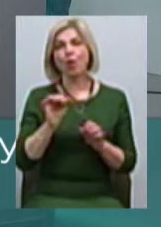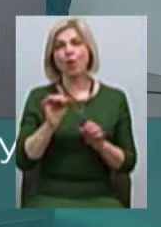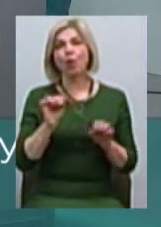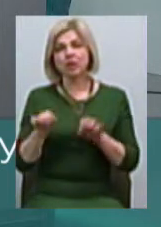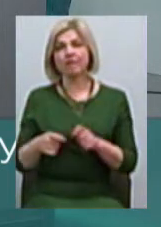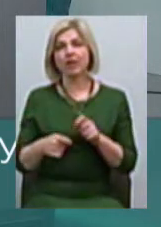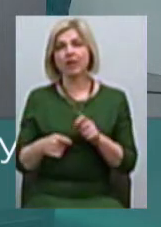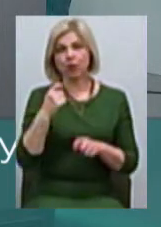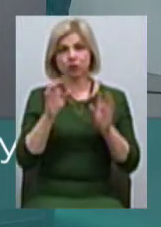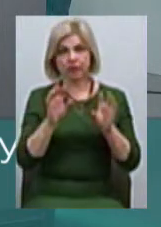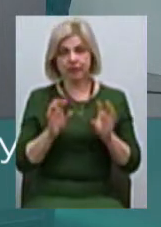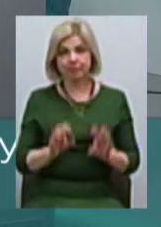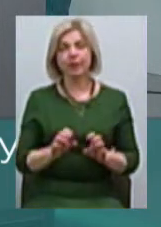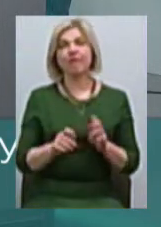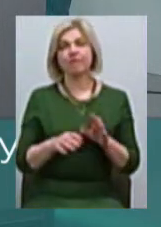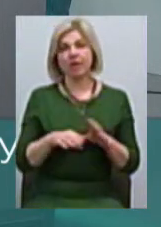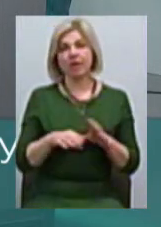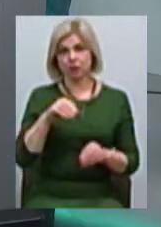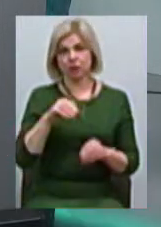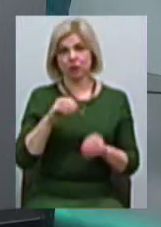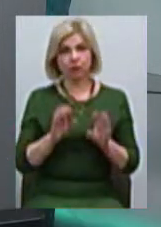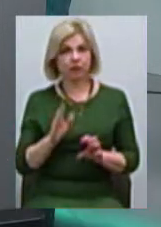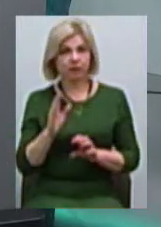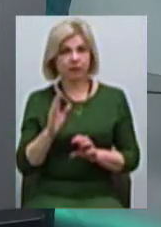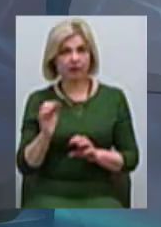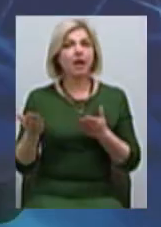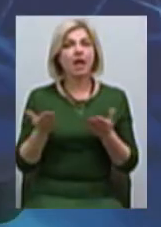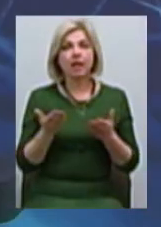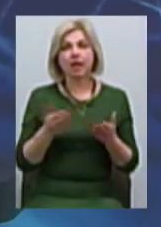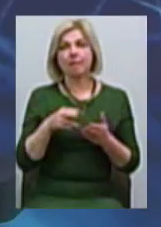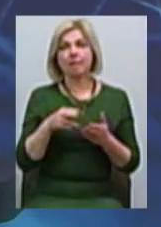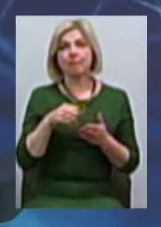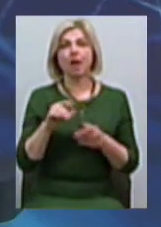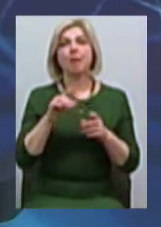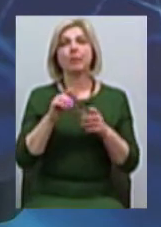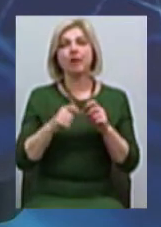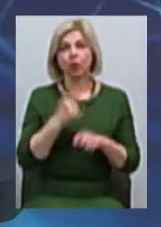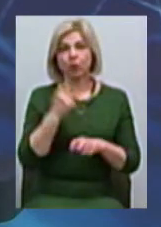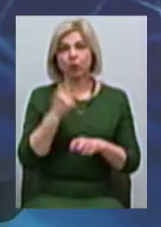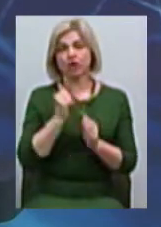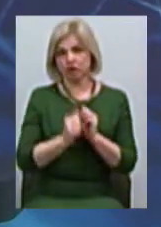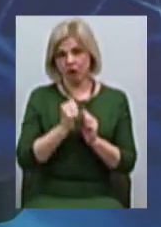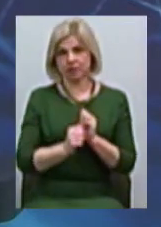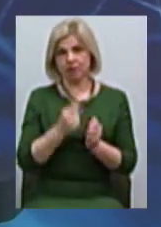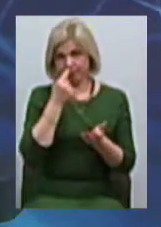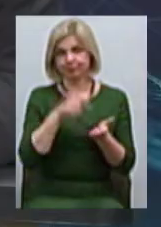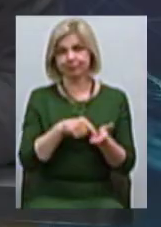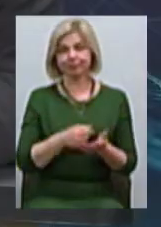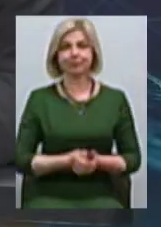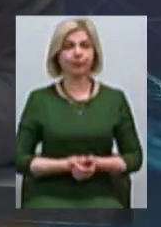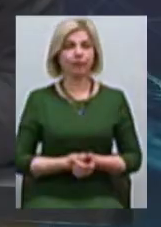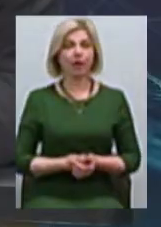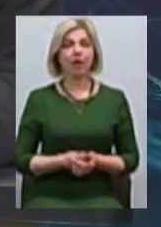правопорушення виборчого законодавства. З якими порушеннями найчастіше приходиться стикатись? Будь ласка. Ну, наразі